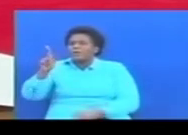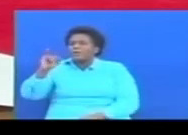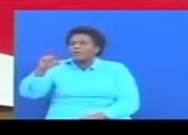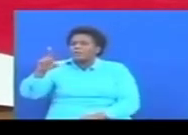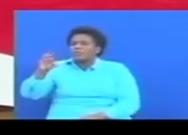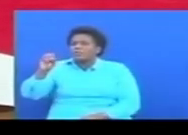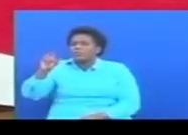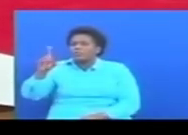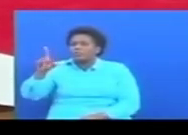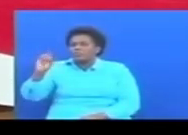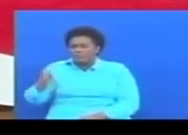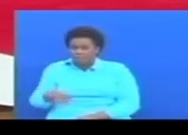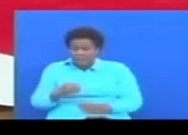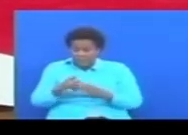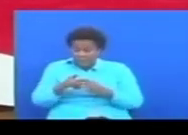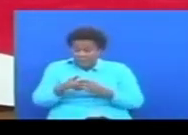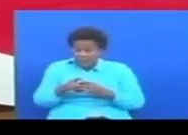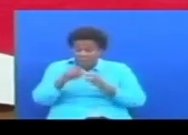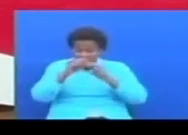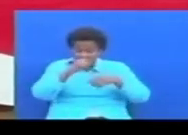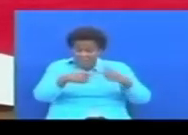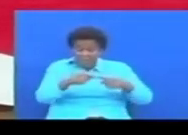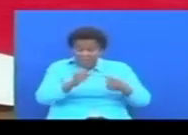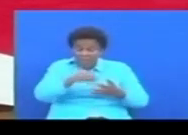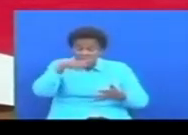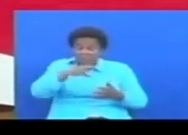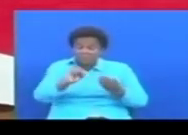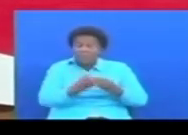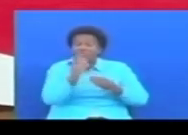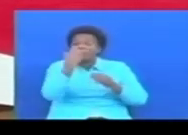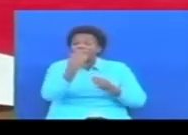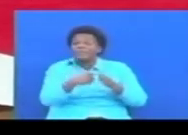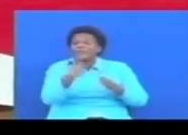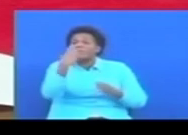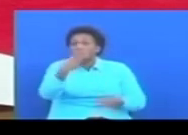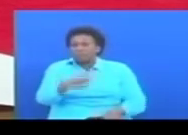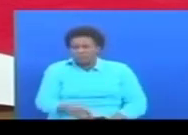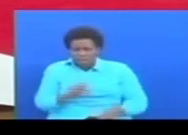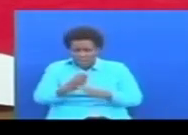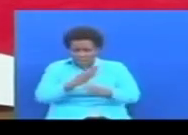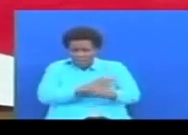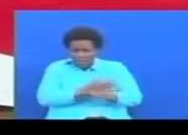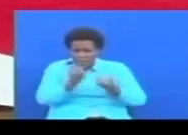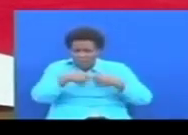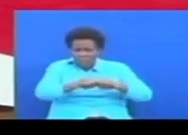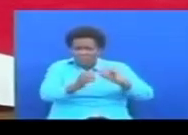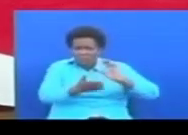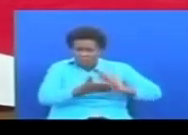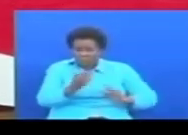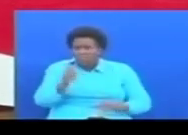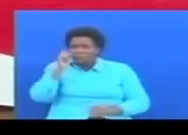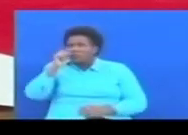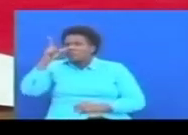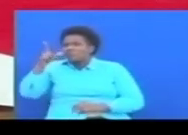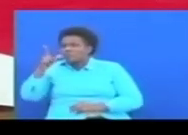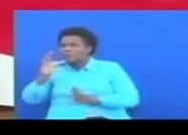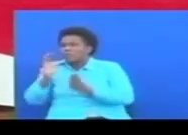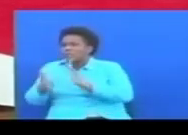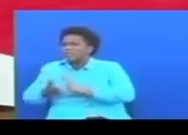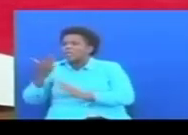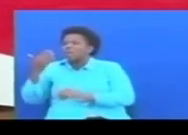cha milioni 596. Mheshimiwa naibu spika, kabla ya kutekelezaji wa mradi huo kuanza, kuligundulika chanzo kingine cha